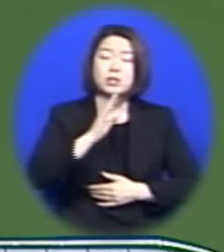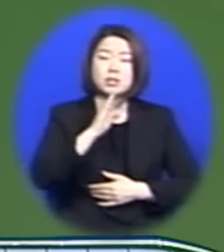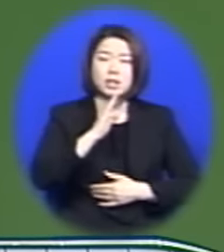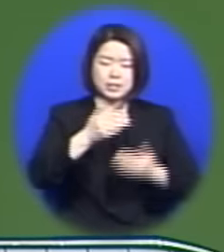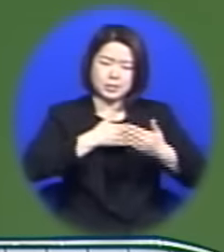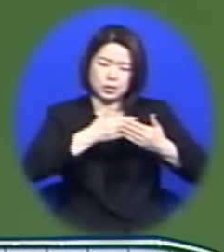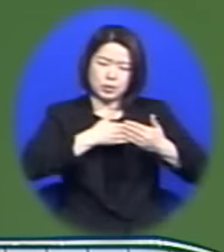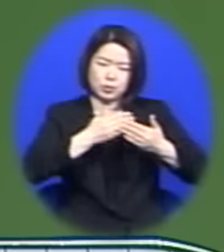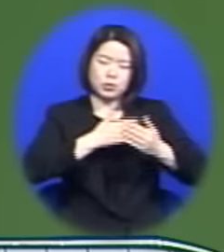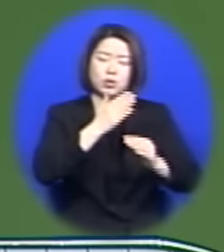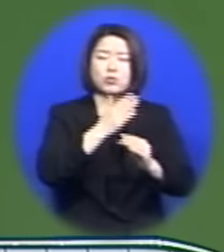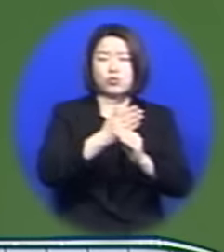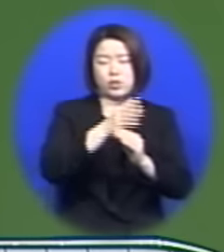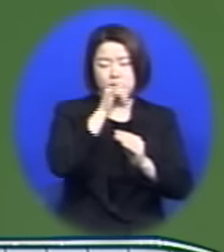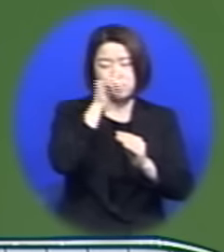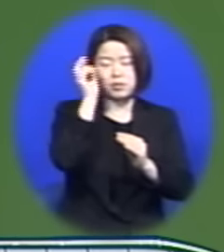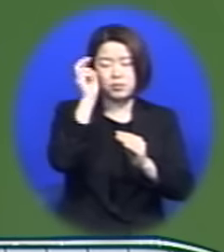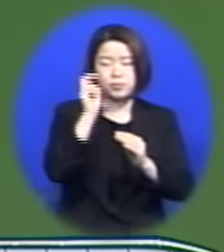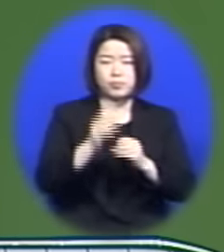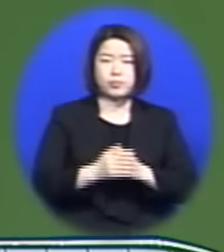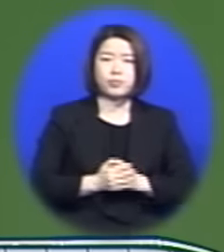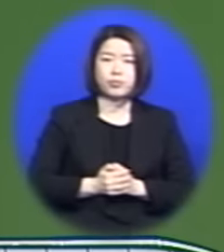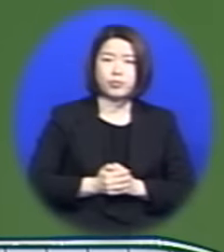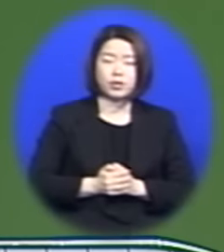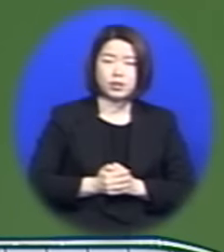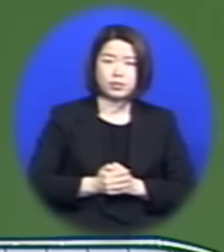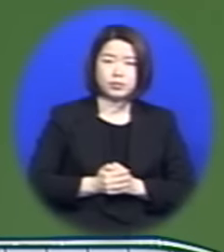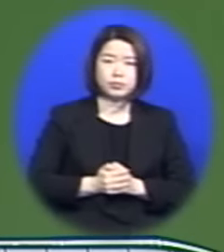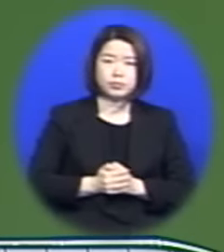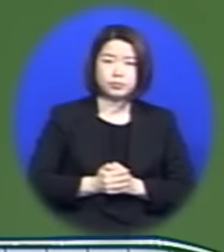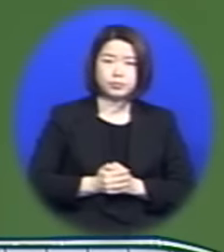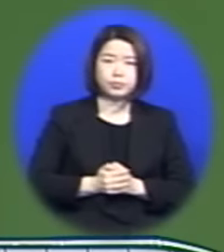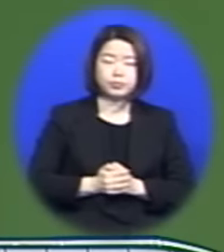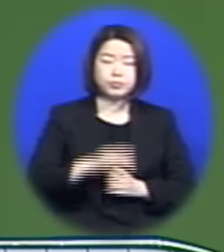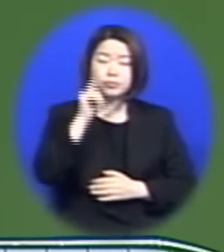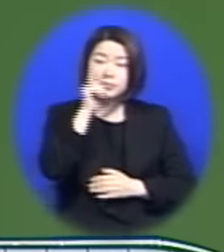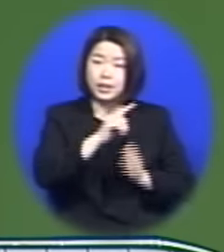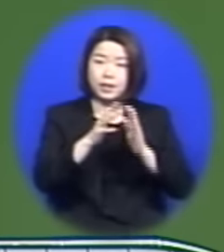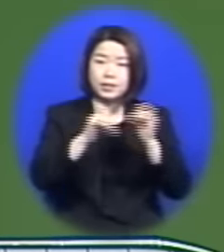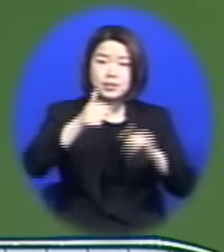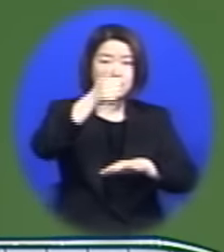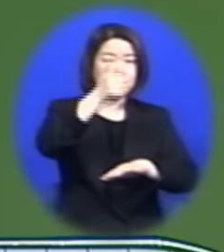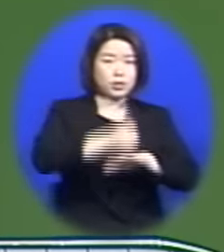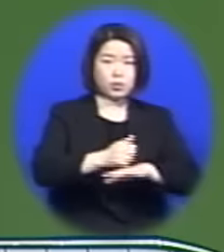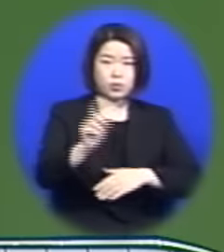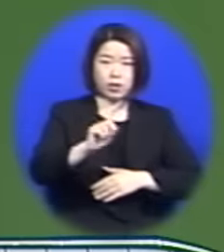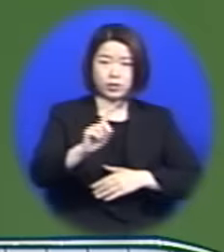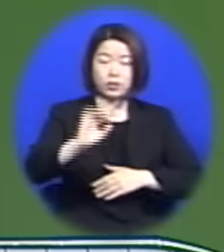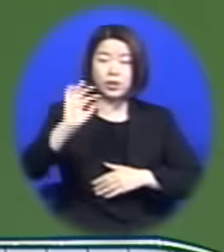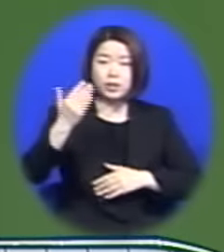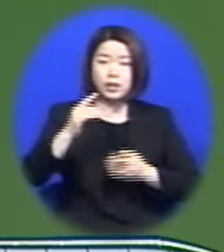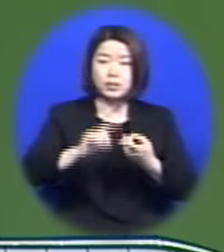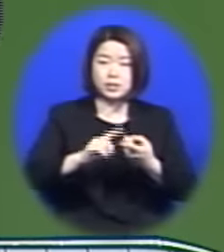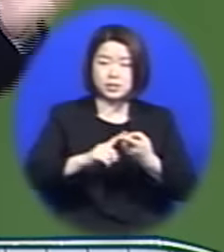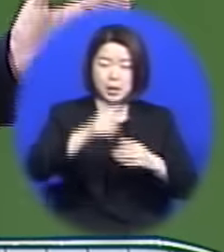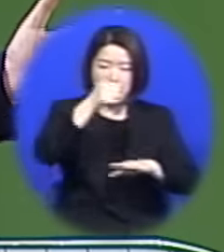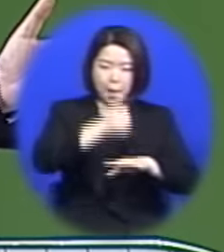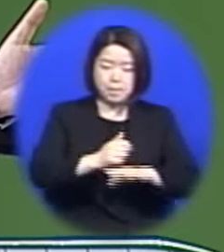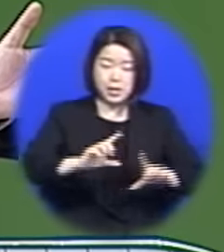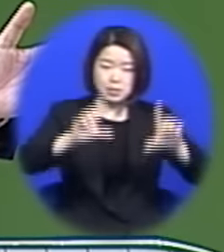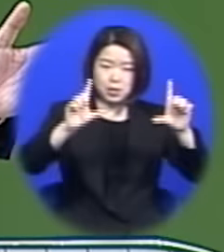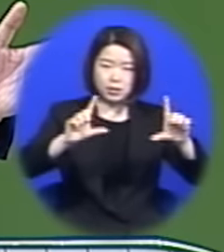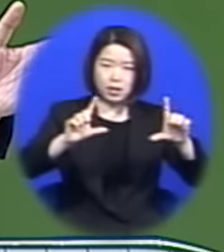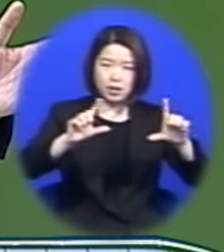두려움 가운데 있는 것입니다 악한 자가 결국 어떻게 될지 마지막 날 우리는 다